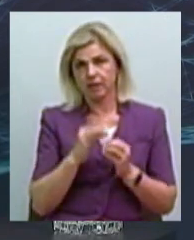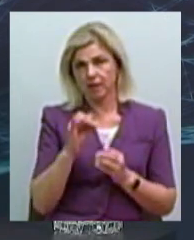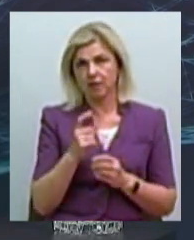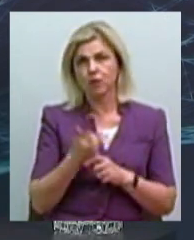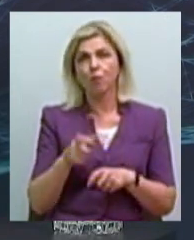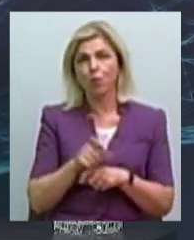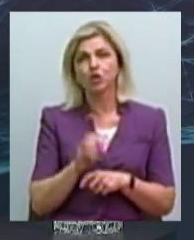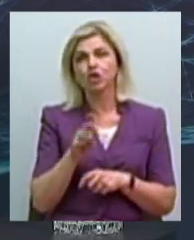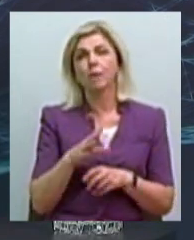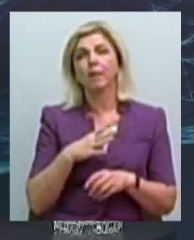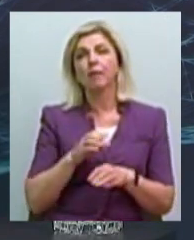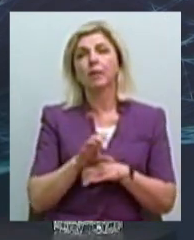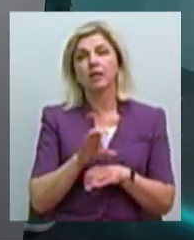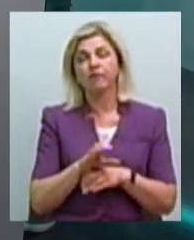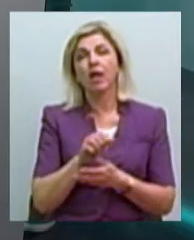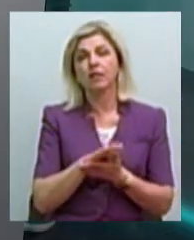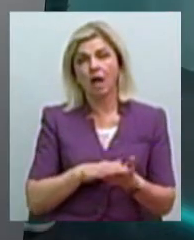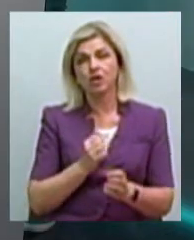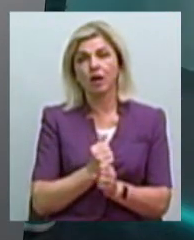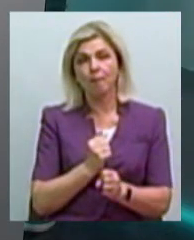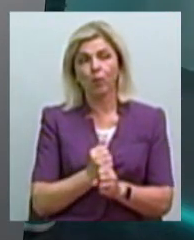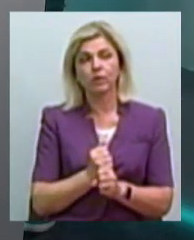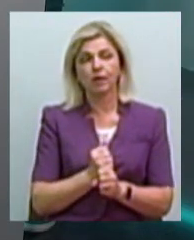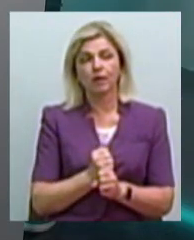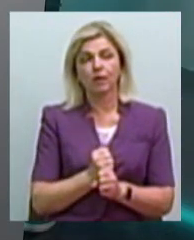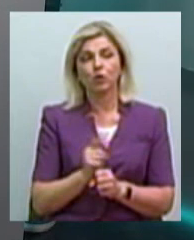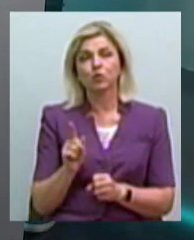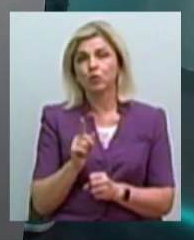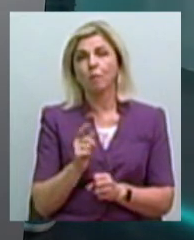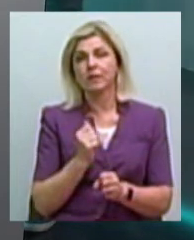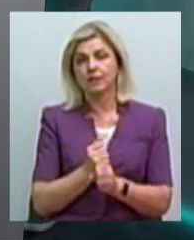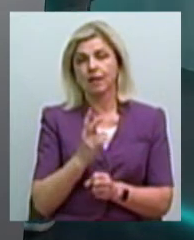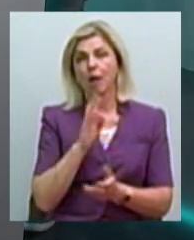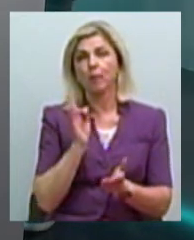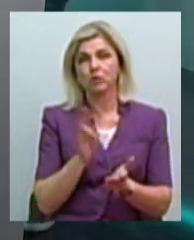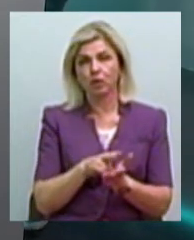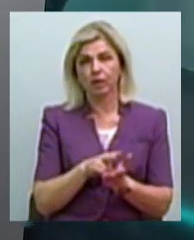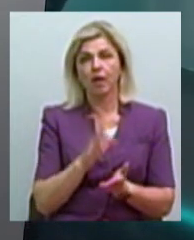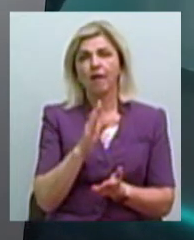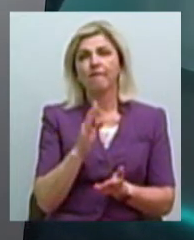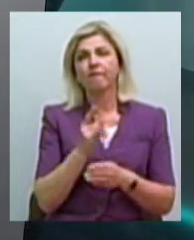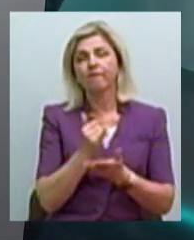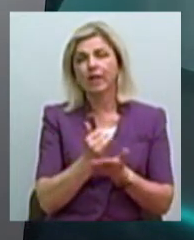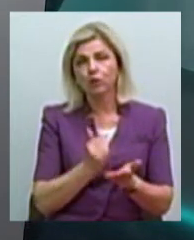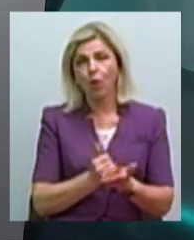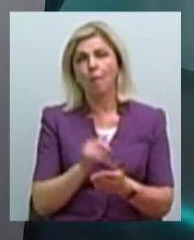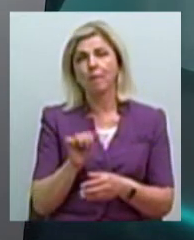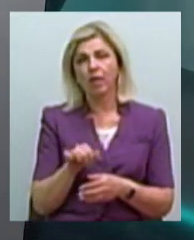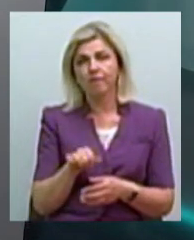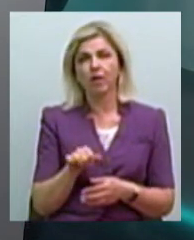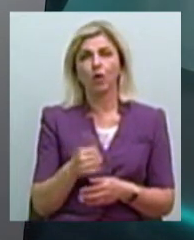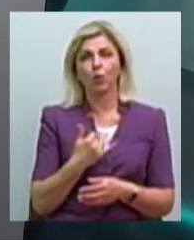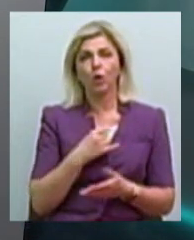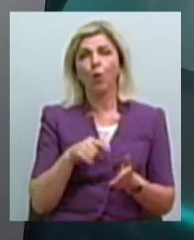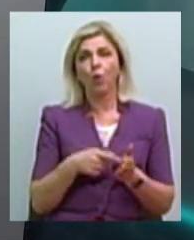было произведено. Поэтому дальше ведется работа так, чтобы сделать это на постоянной основе. Вино, пиво. У нас город